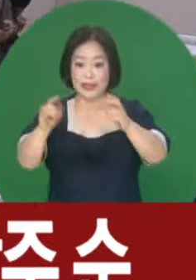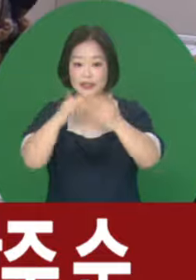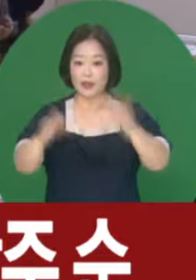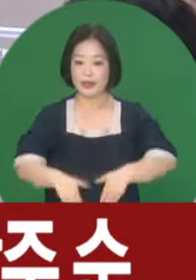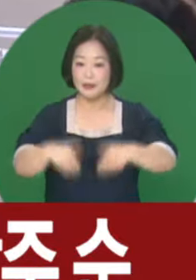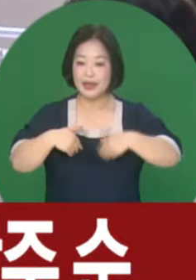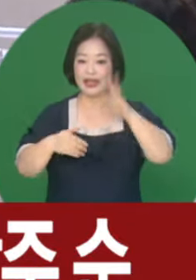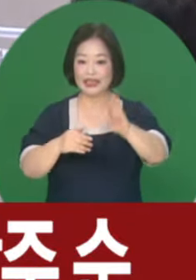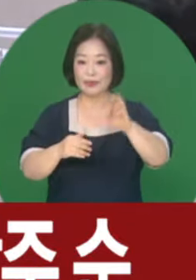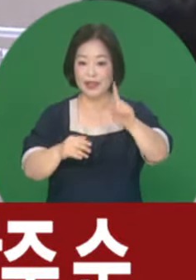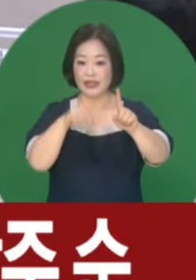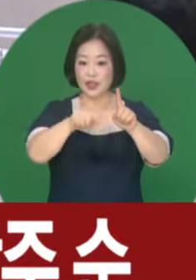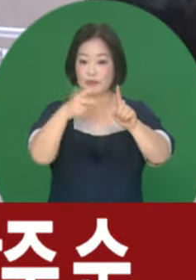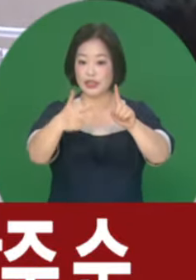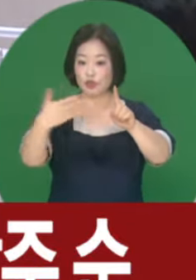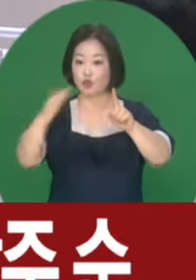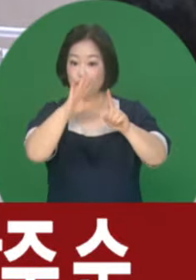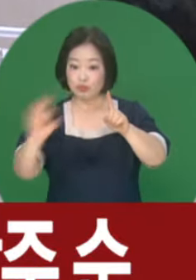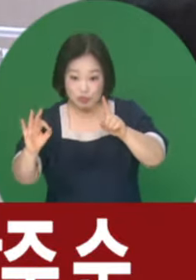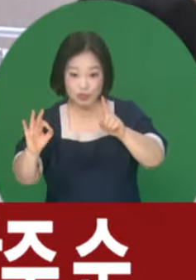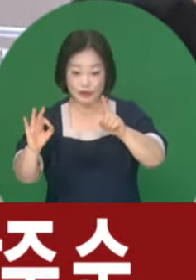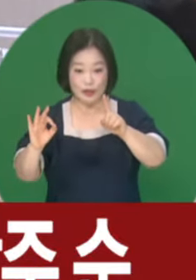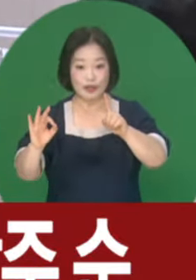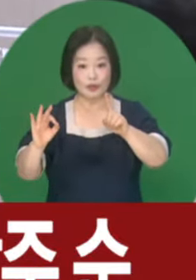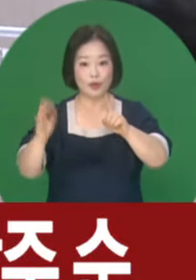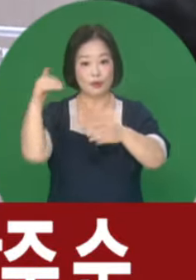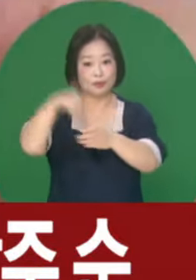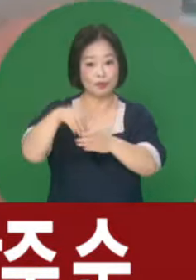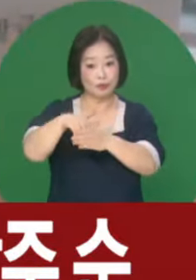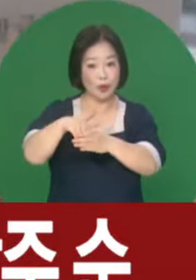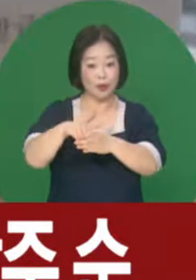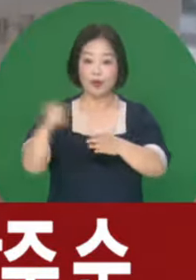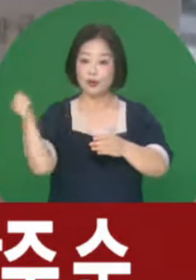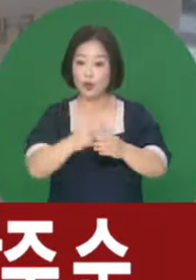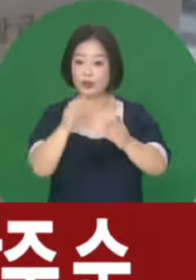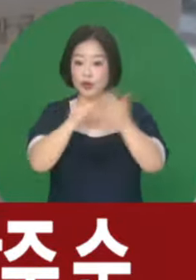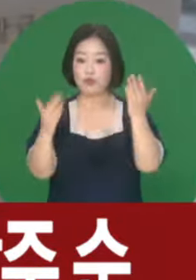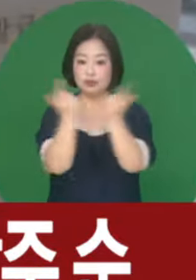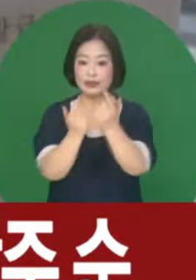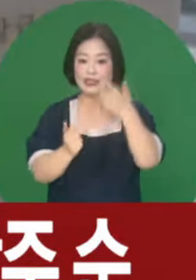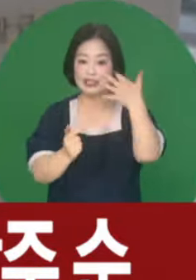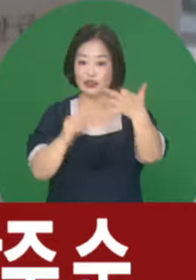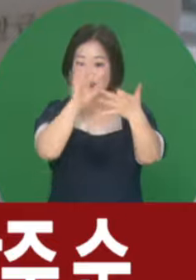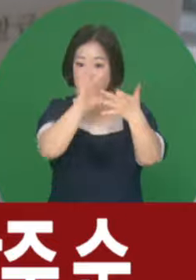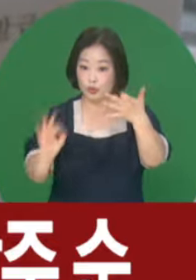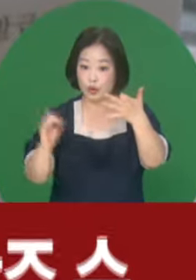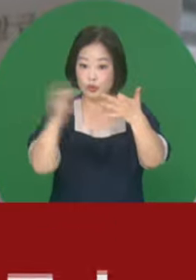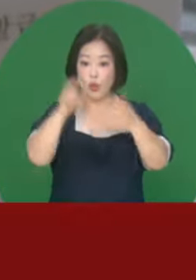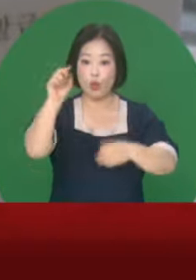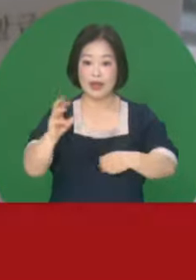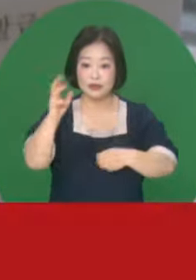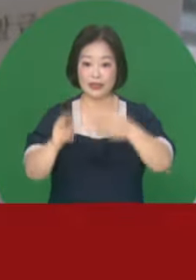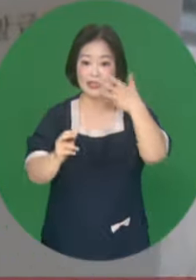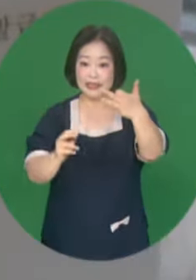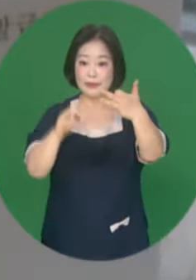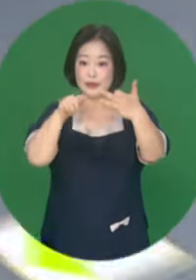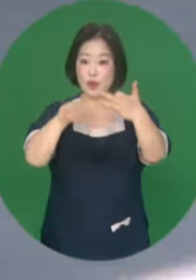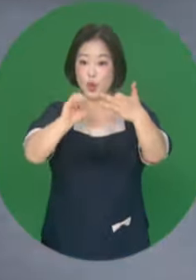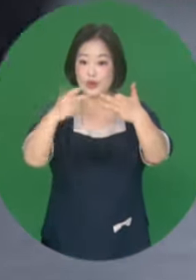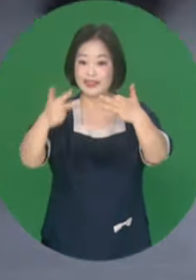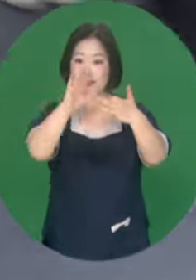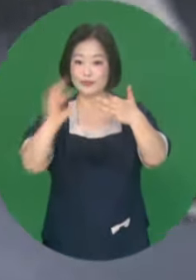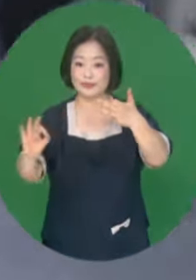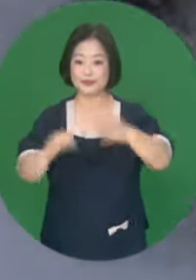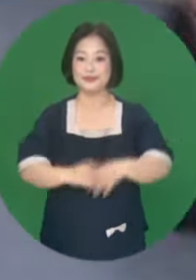전남이 21.79%로 가장 높은 사전투표율을 보이고 있고 그 다음은 전북 19.48%, 광주 18.07%